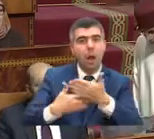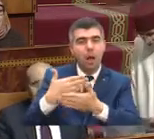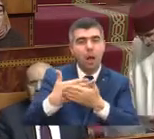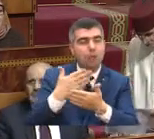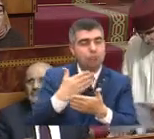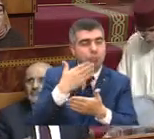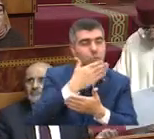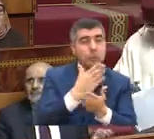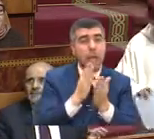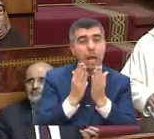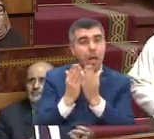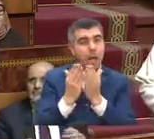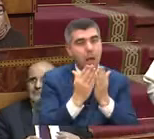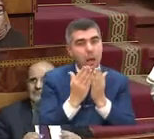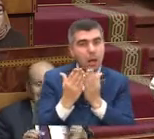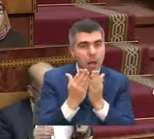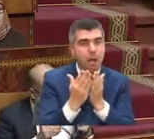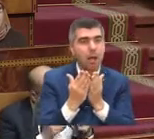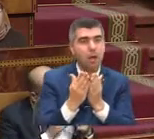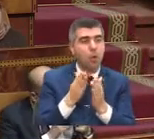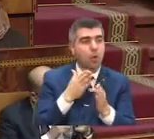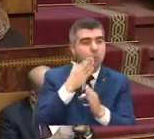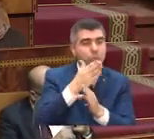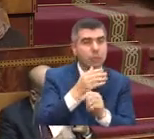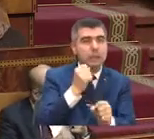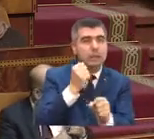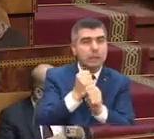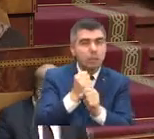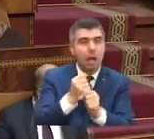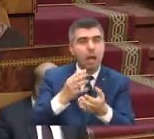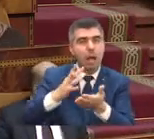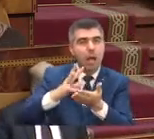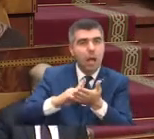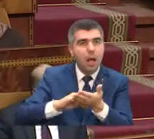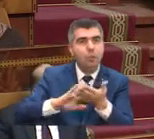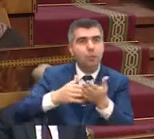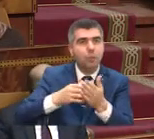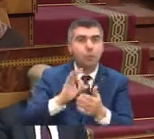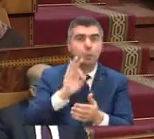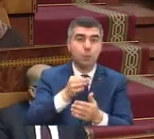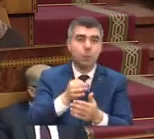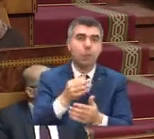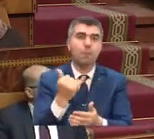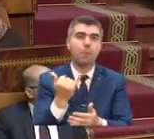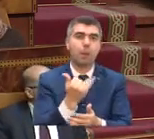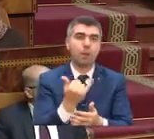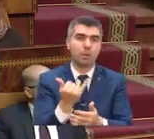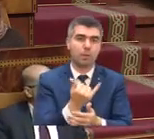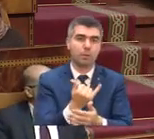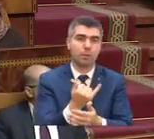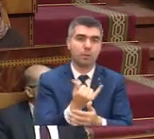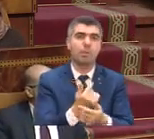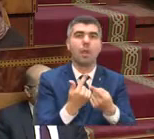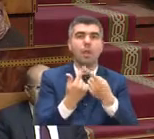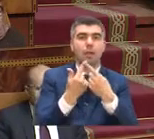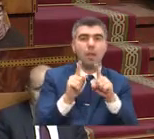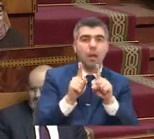او باش يدير واحد العمل اداري صرف من حقه، وبالتالي اعطيوه شهاده السكنه انه